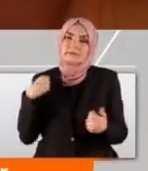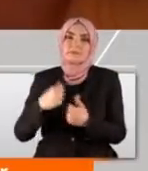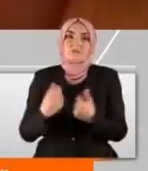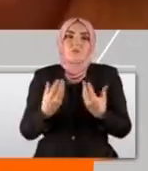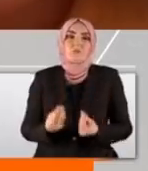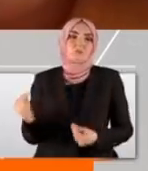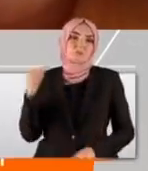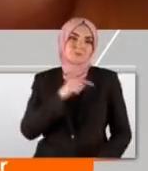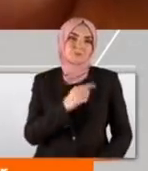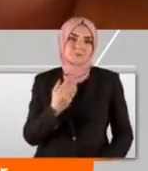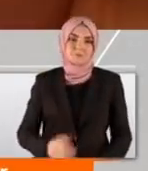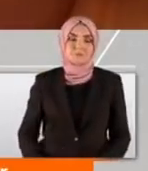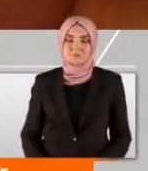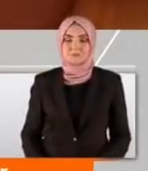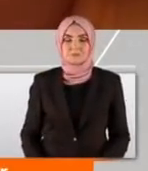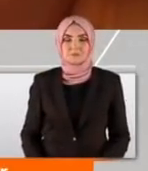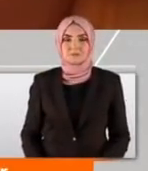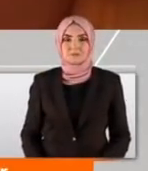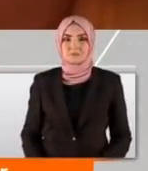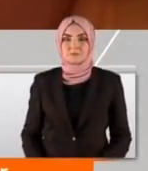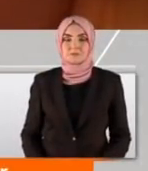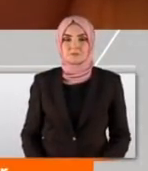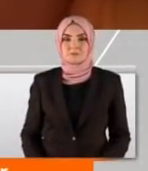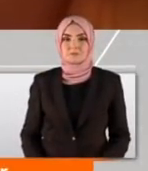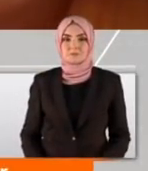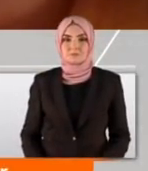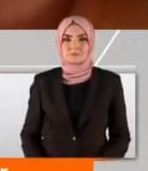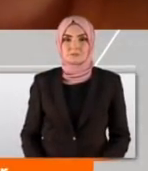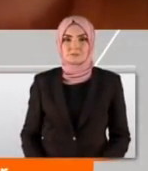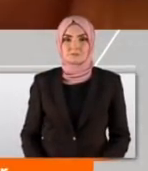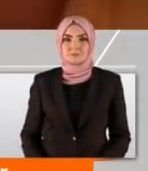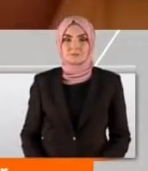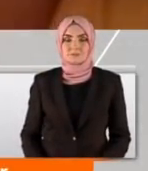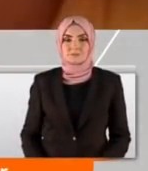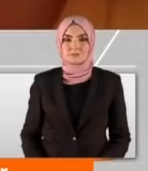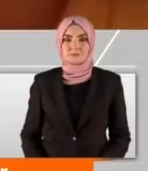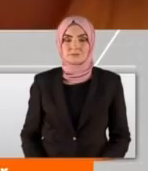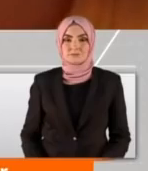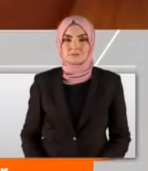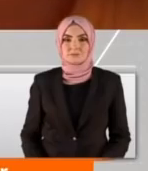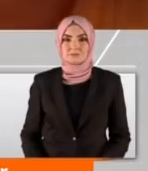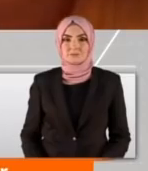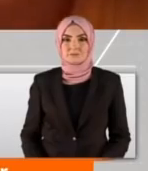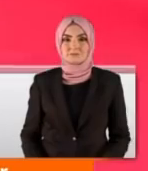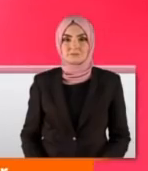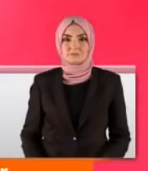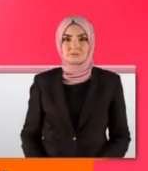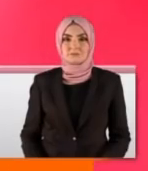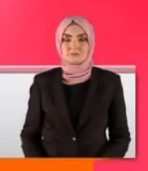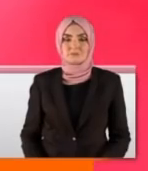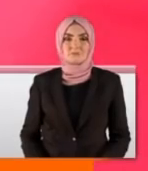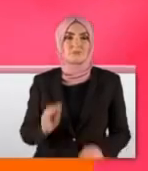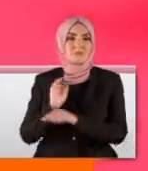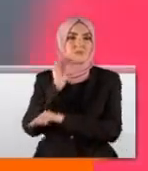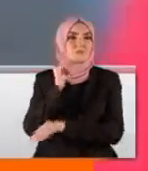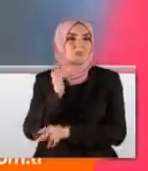diyor. Şikayetini geri çekeceksin diyor. Bu adam telefonla elini kolunu arayıp sallayarak beni arıyor, beni tehdit ediyor. Hayatını